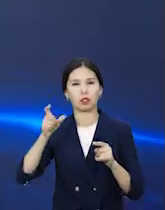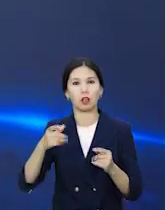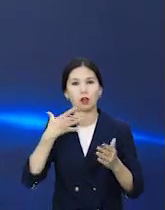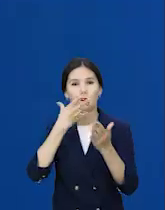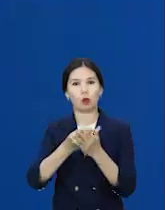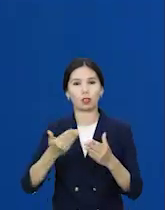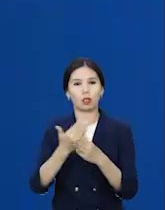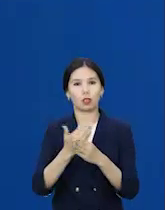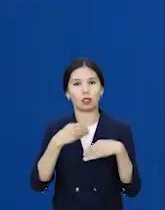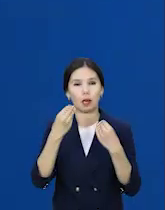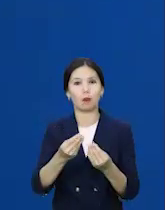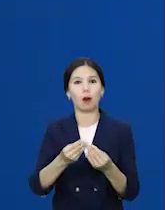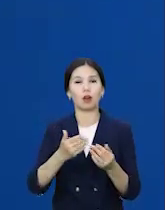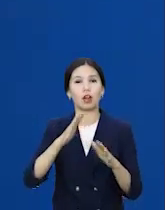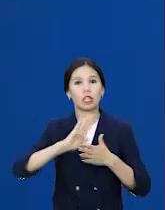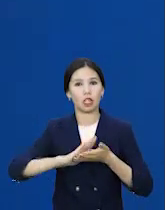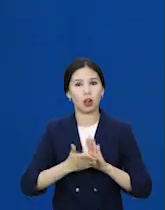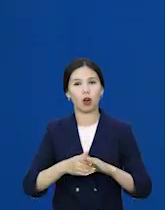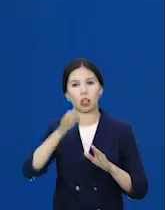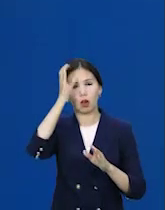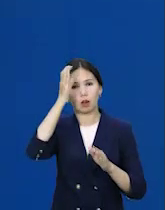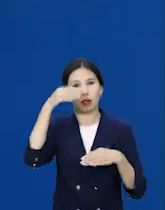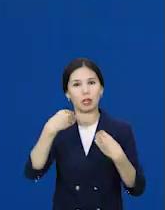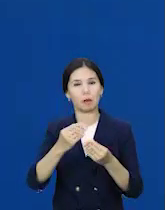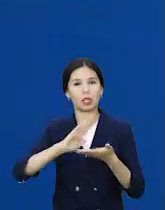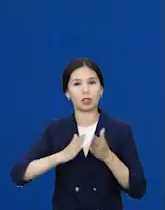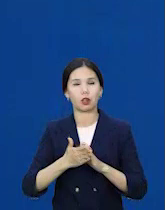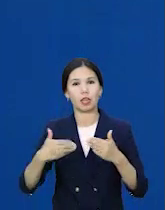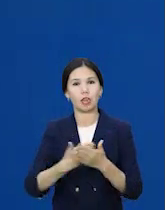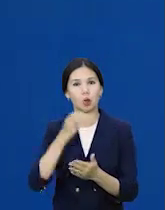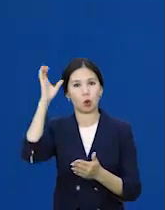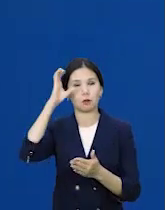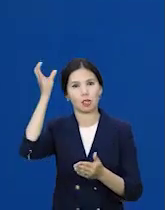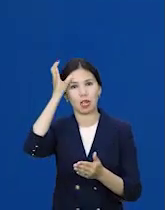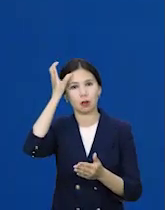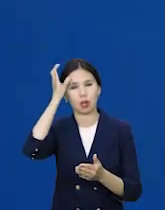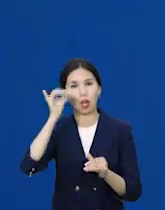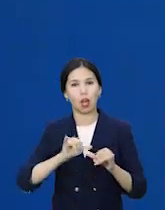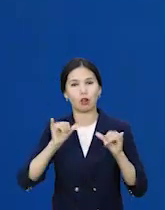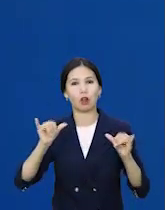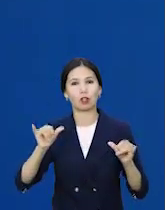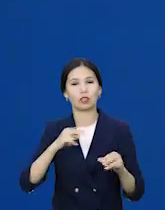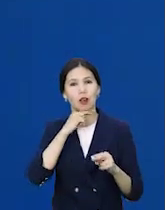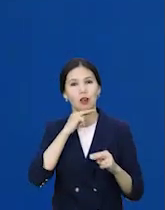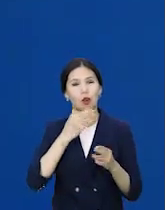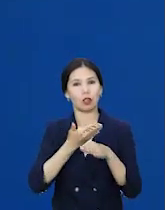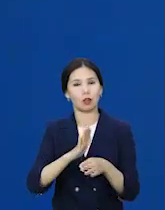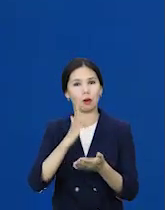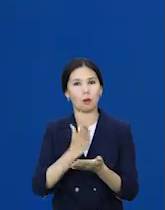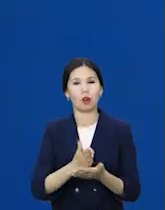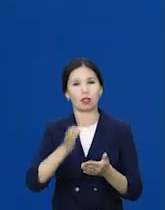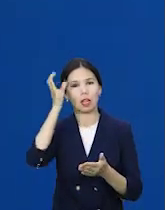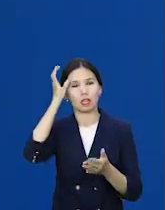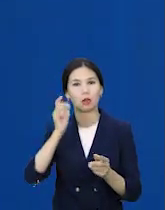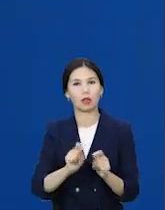munosib hissasi bor. Mavjud sharoitlar va olimlarga yaratib berilgan imkoniyatlar yangi O'zbekistonda ilm fan rivoji uchun alohida o'rin tutadi.